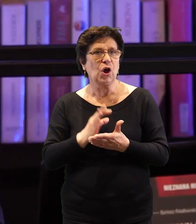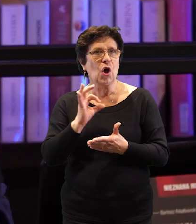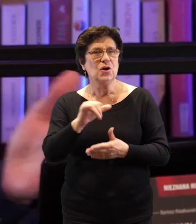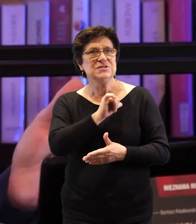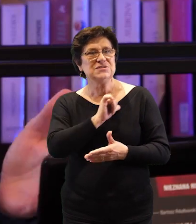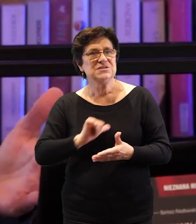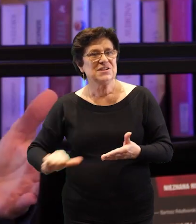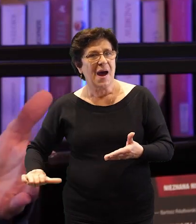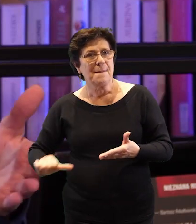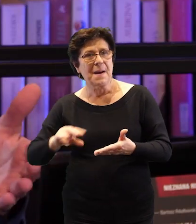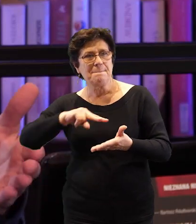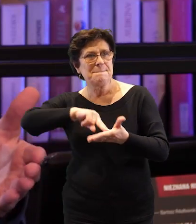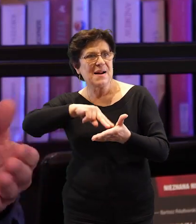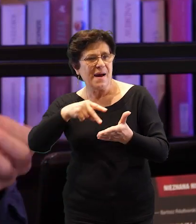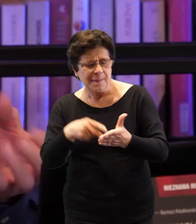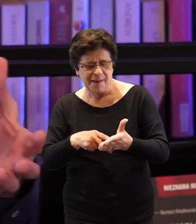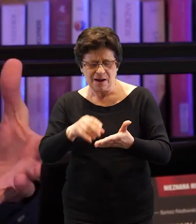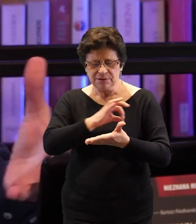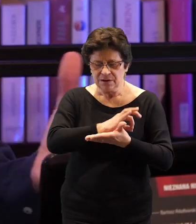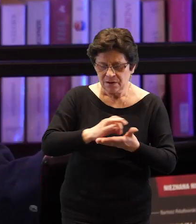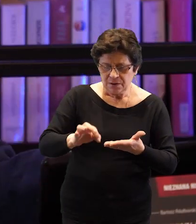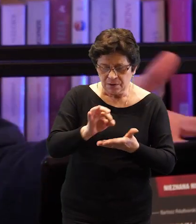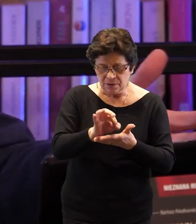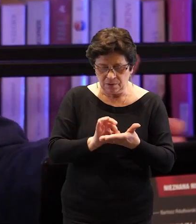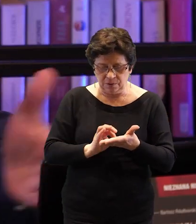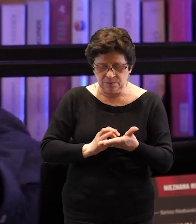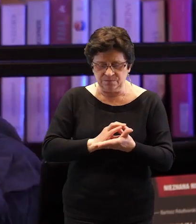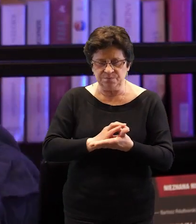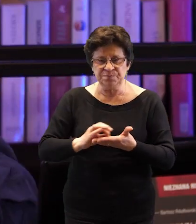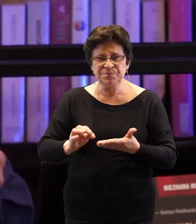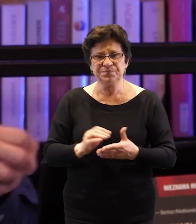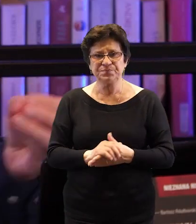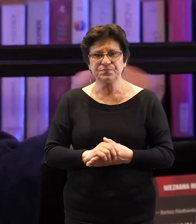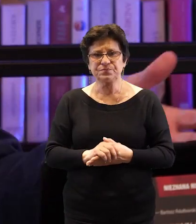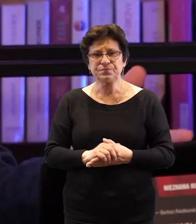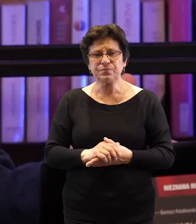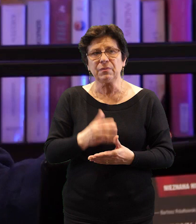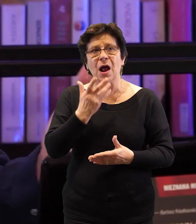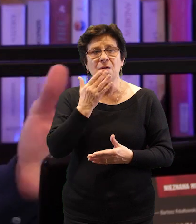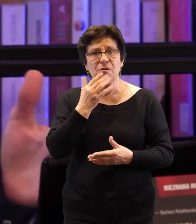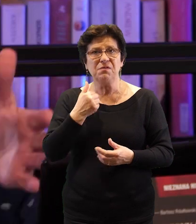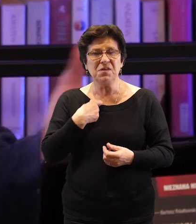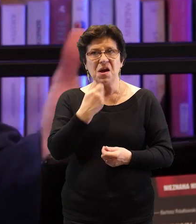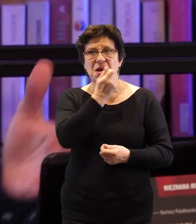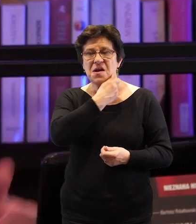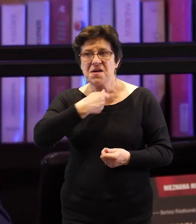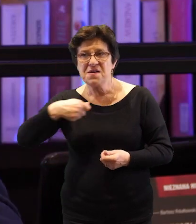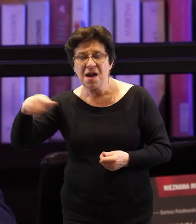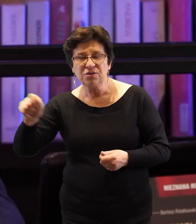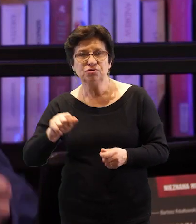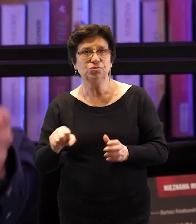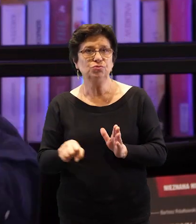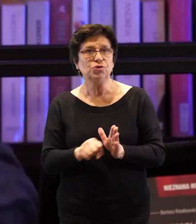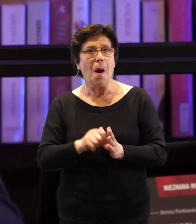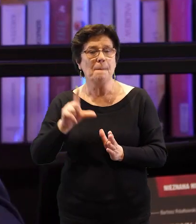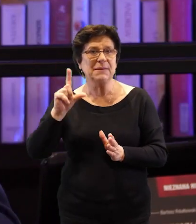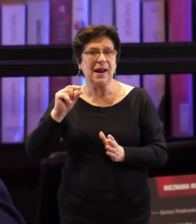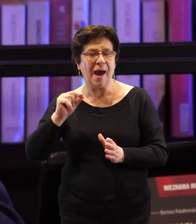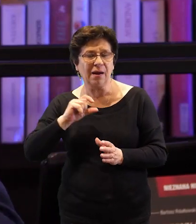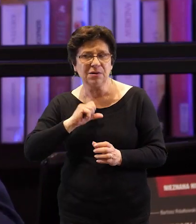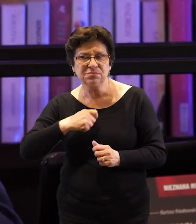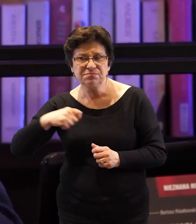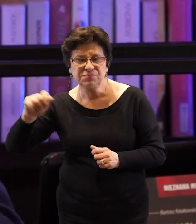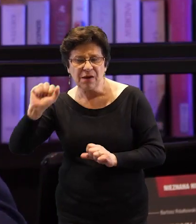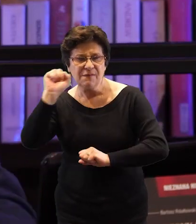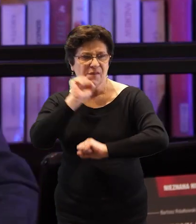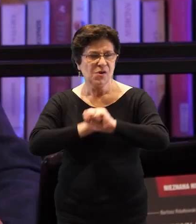wcześniej czytałem w artykułach, że on był w kolektywie, że jeździł do Wrocławia, do Pragi, że tam budował te konstrukcje. No jakoś